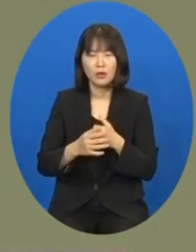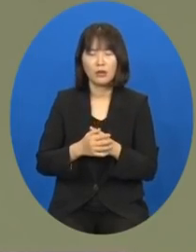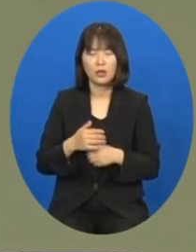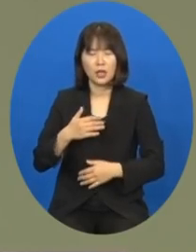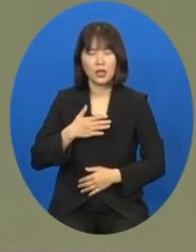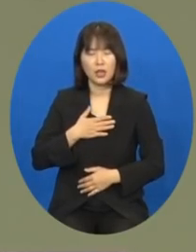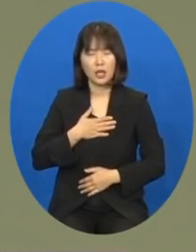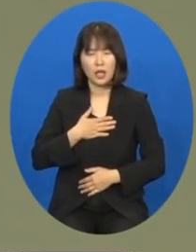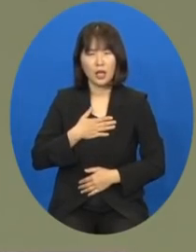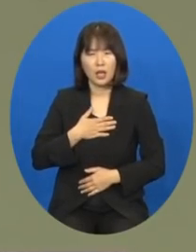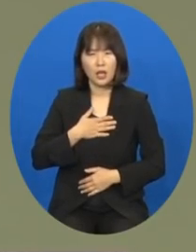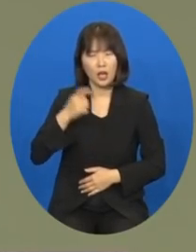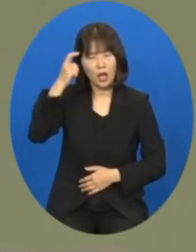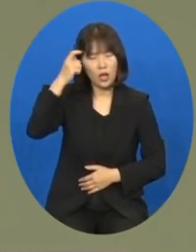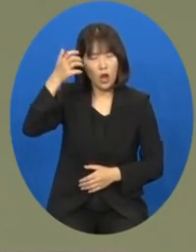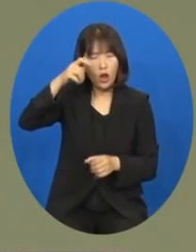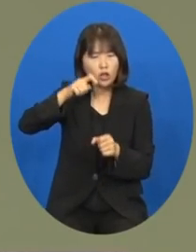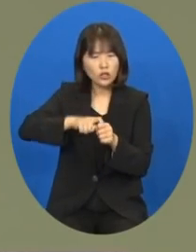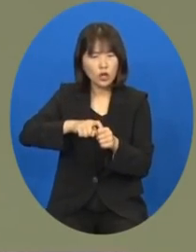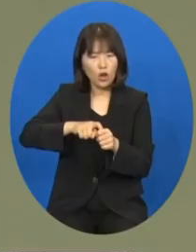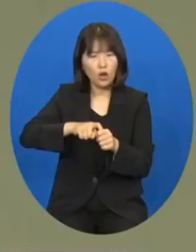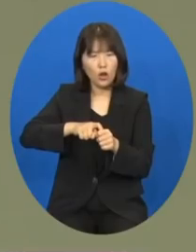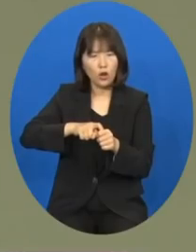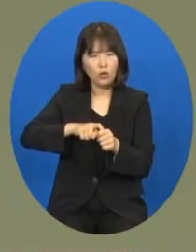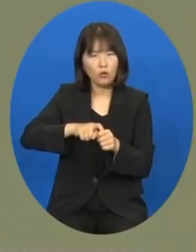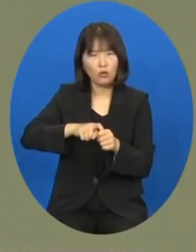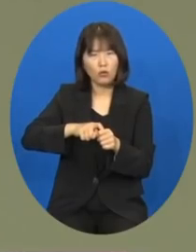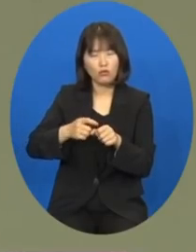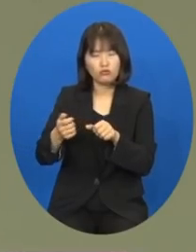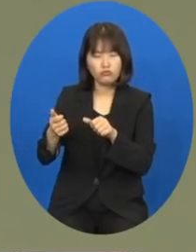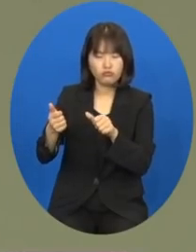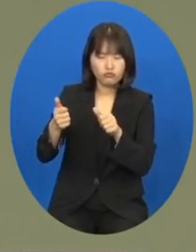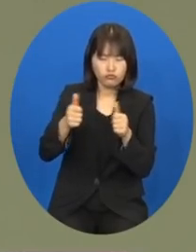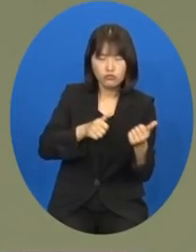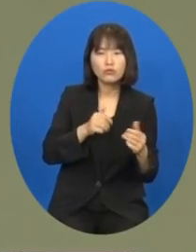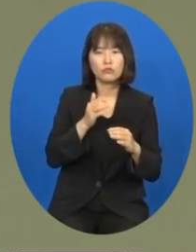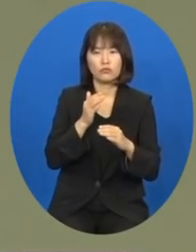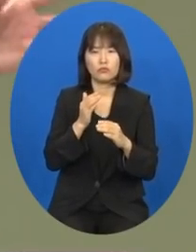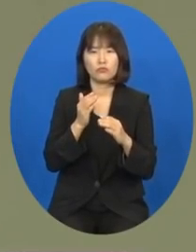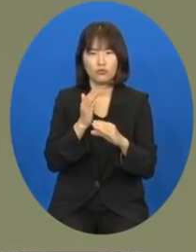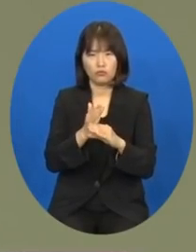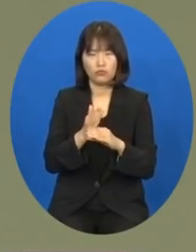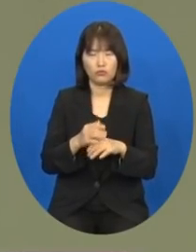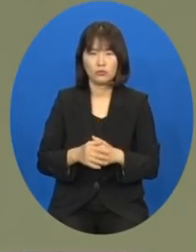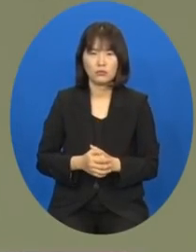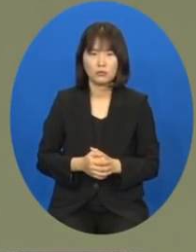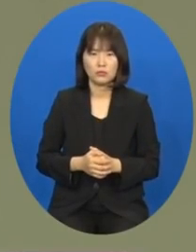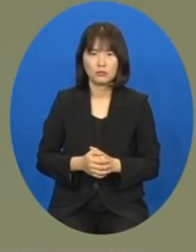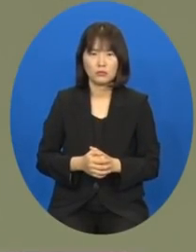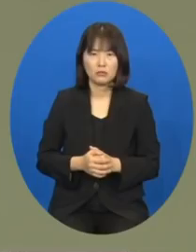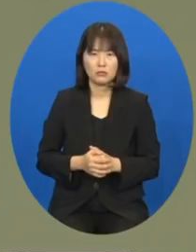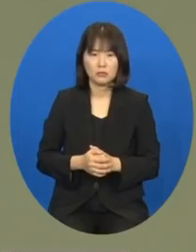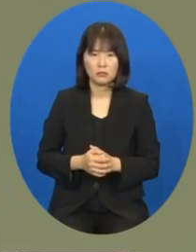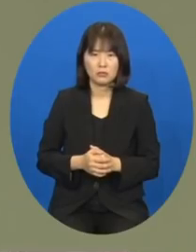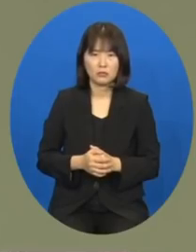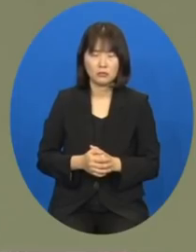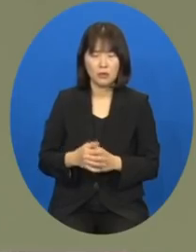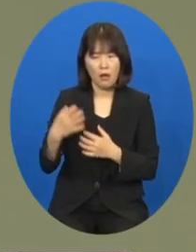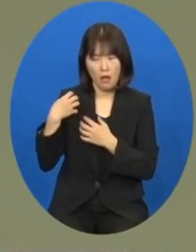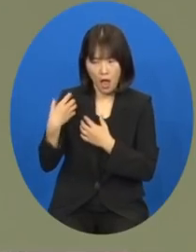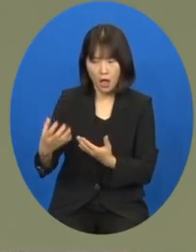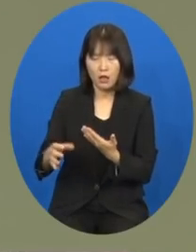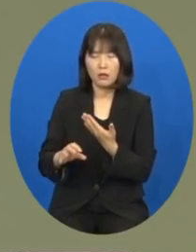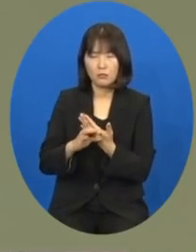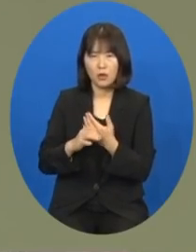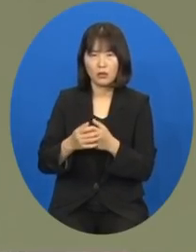자라고 있는 것입니다 그러다가 보면 나 두면 나중에는 가루 의도와 같이 계수는 얼마든지 팔 수 있는 그런 자가 되는